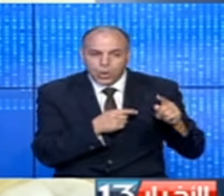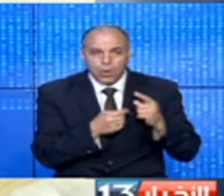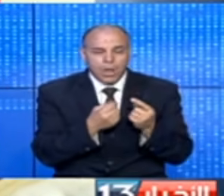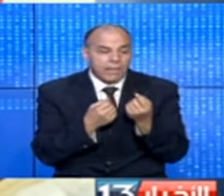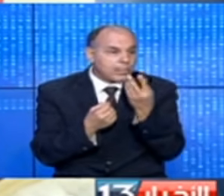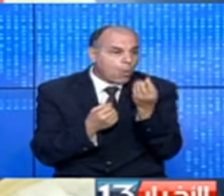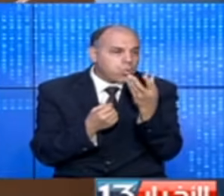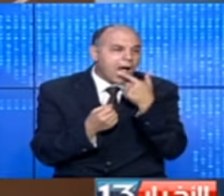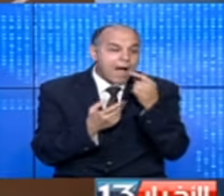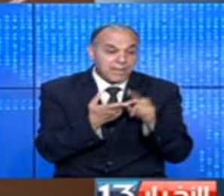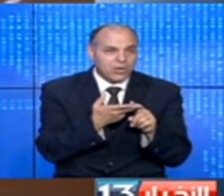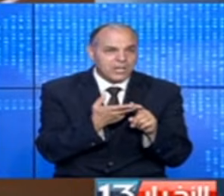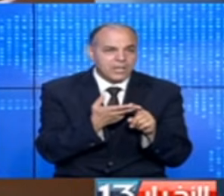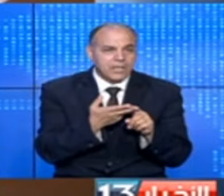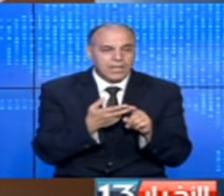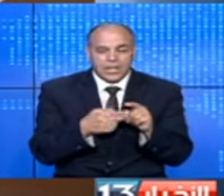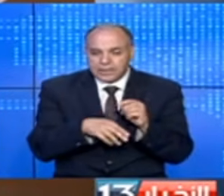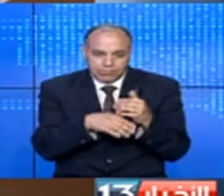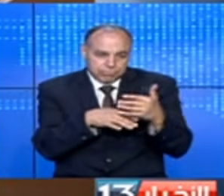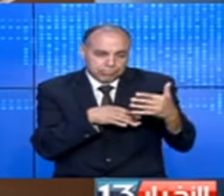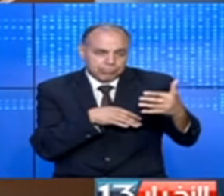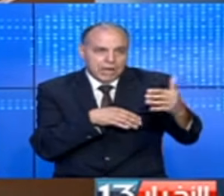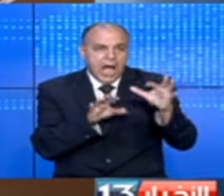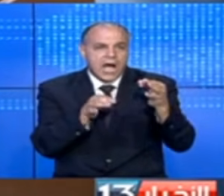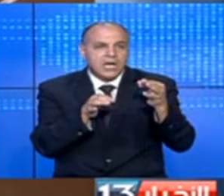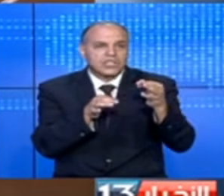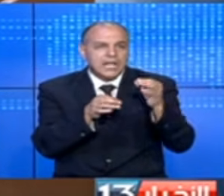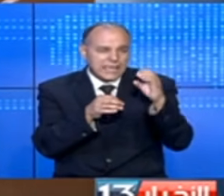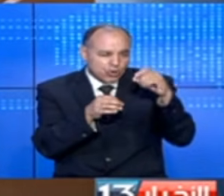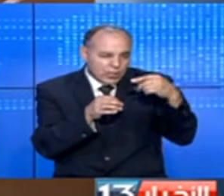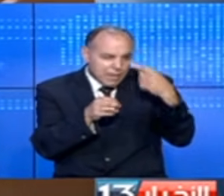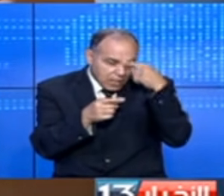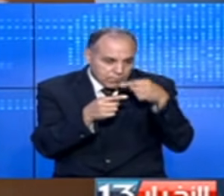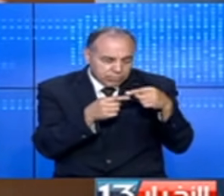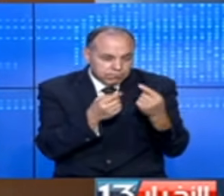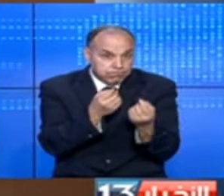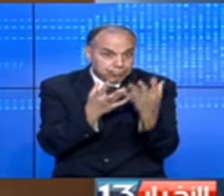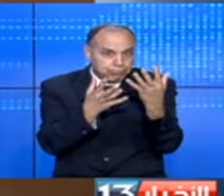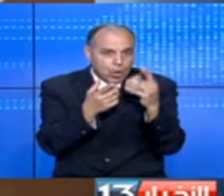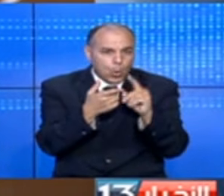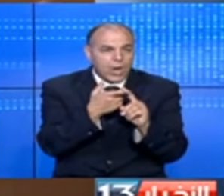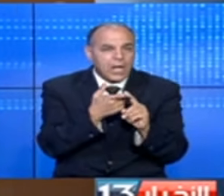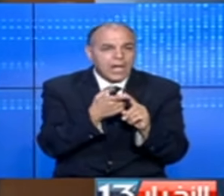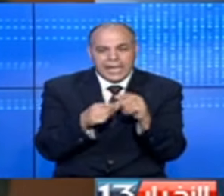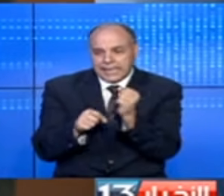ويشتعل الضوء الأحمر، يستشعر على مسافة 10 سنتيمتر